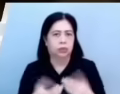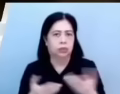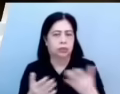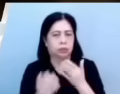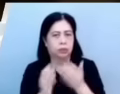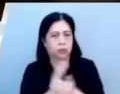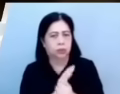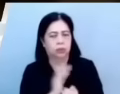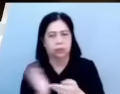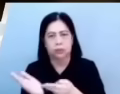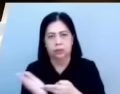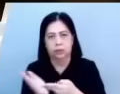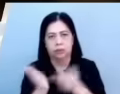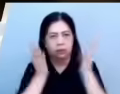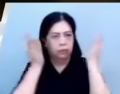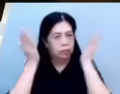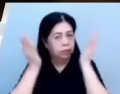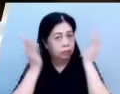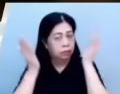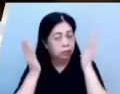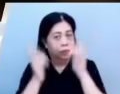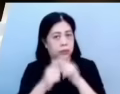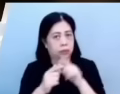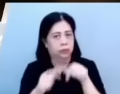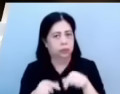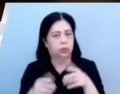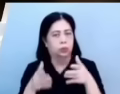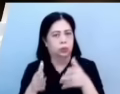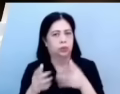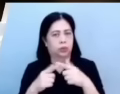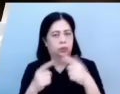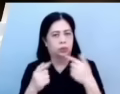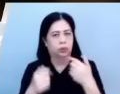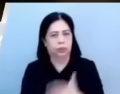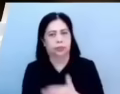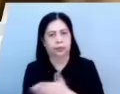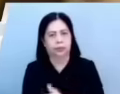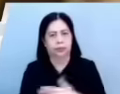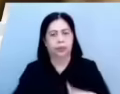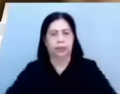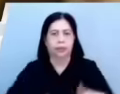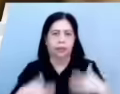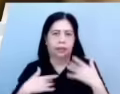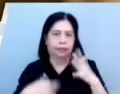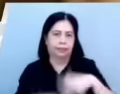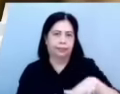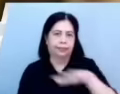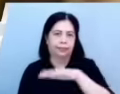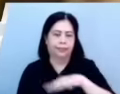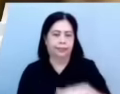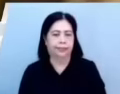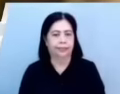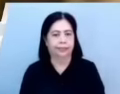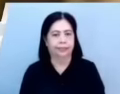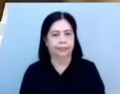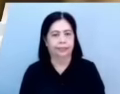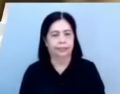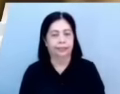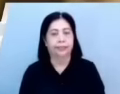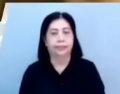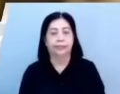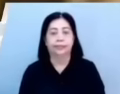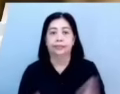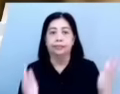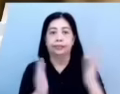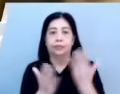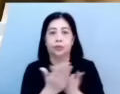tapat na serbisyo na susi ng pagpaganda ng buhay nating lahat. Sa pagsalubong sa bagong taon,